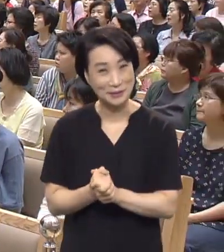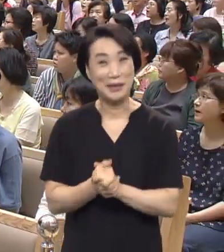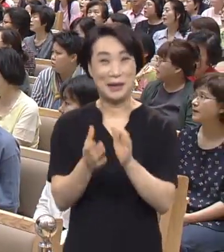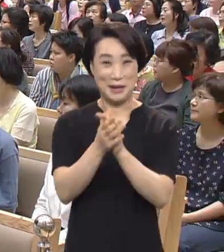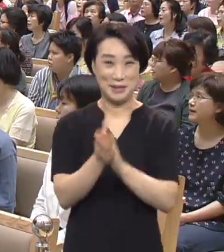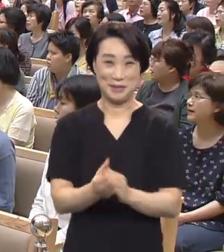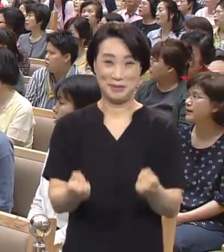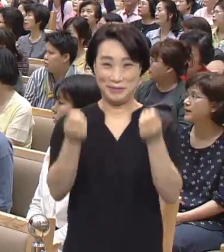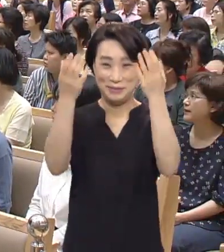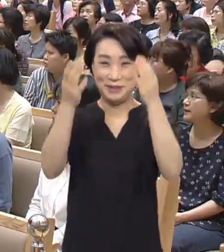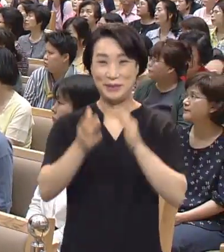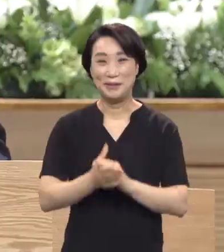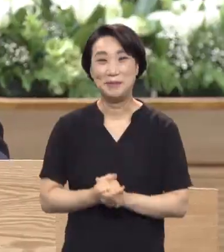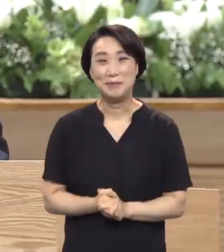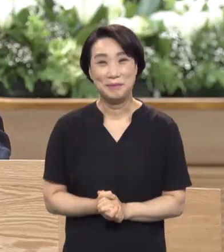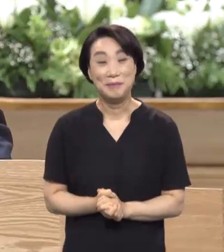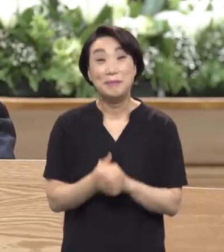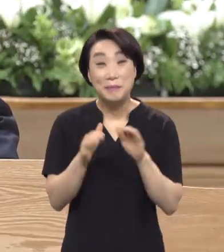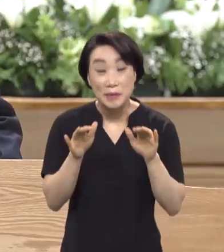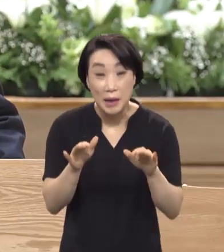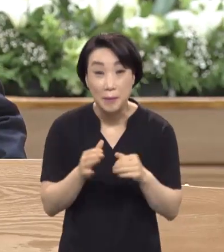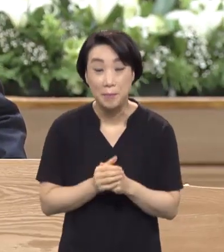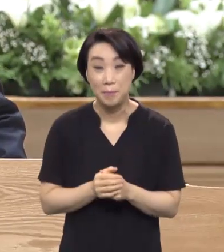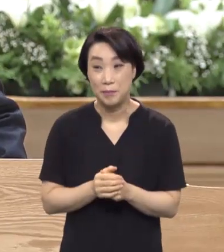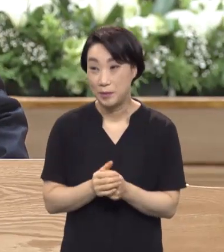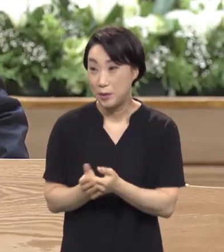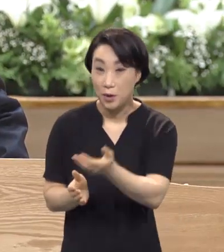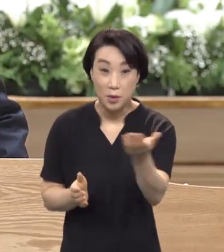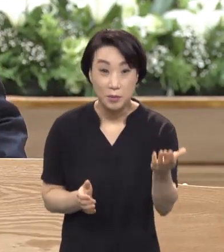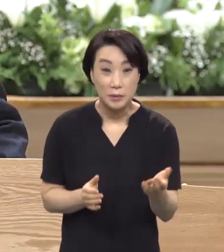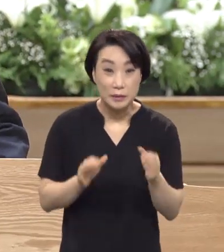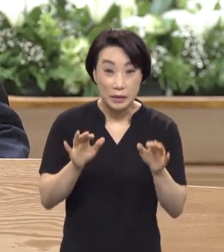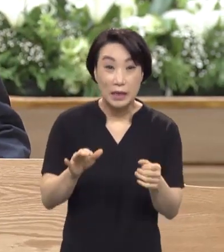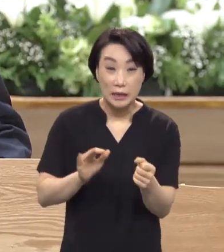할렐루야. 자, 여기 사랑을